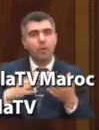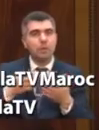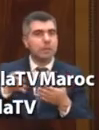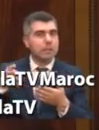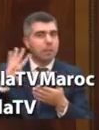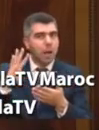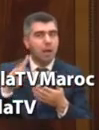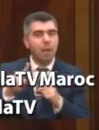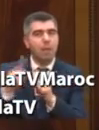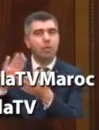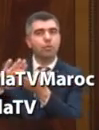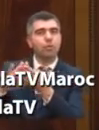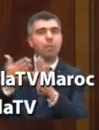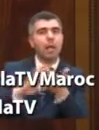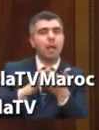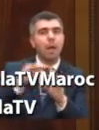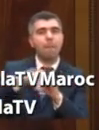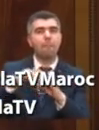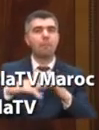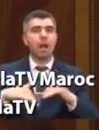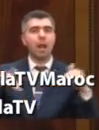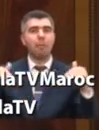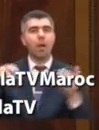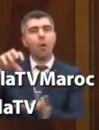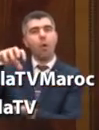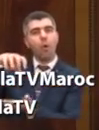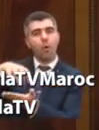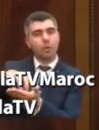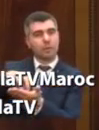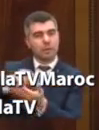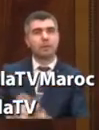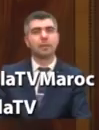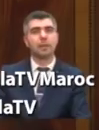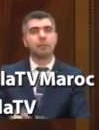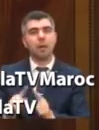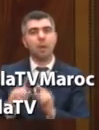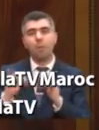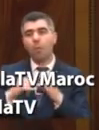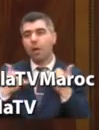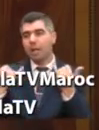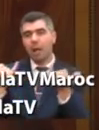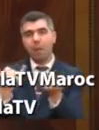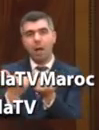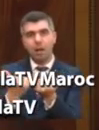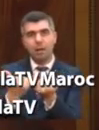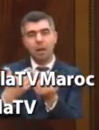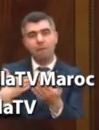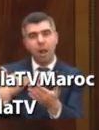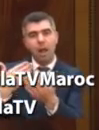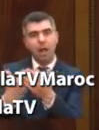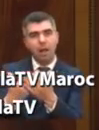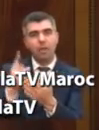لدى جمعية برلمانيين من أجل القدس التي عقدت مؤتمرها الأخير خلال شهر